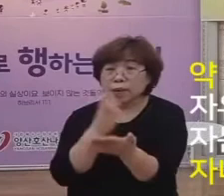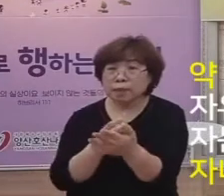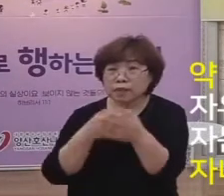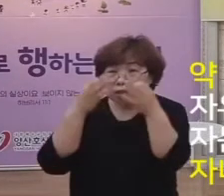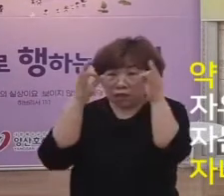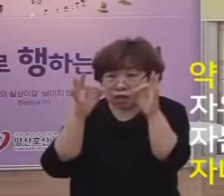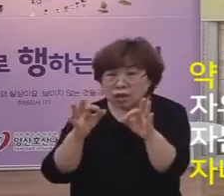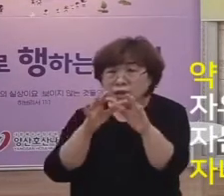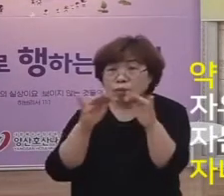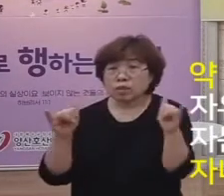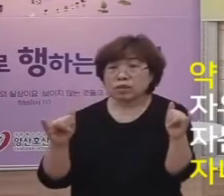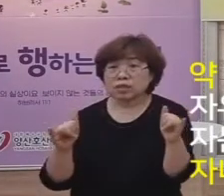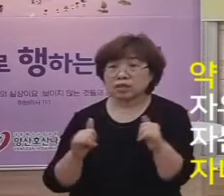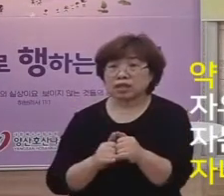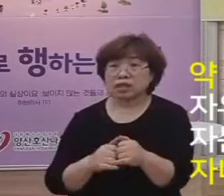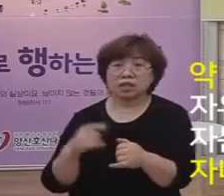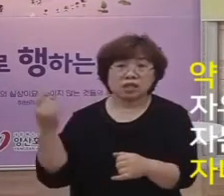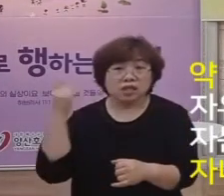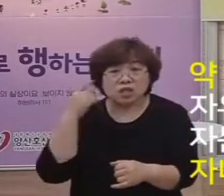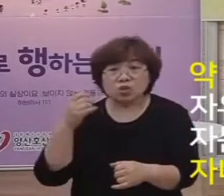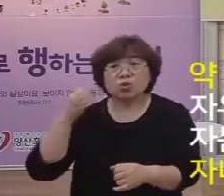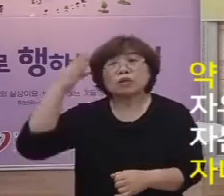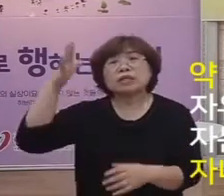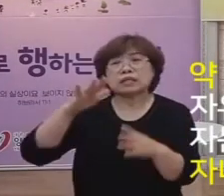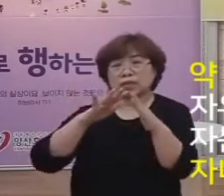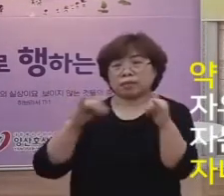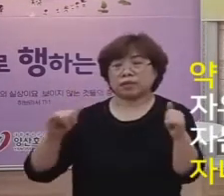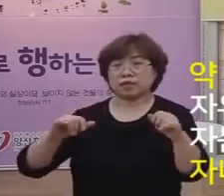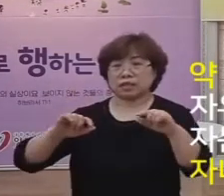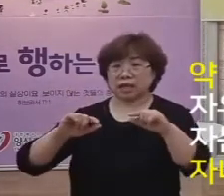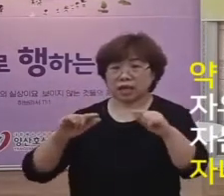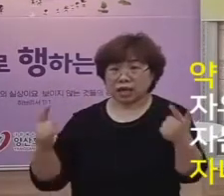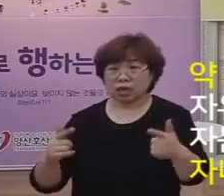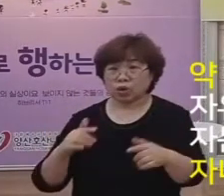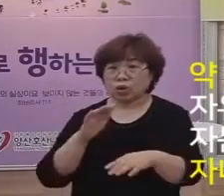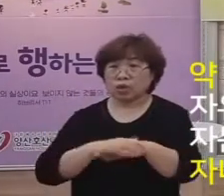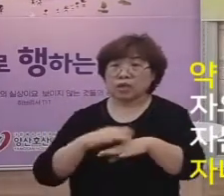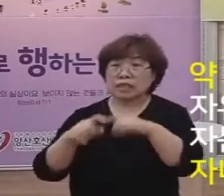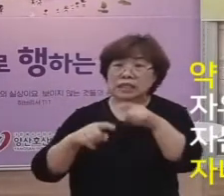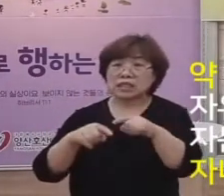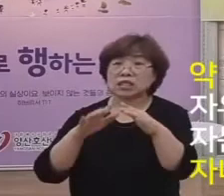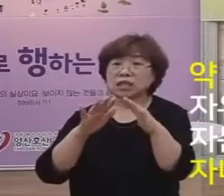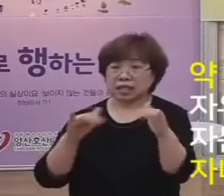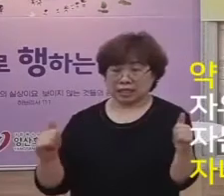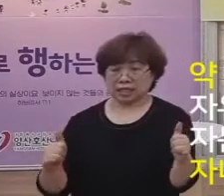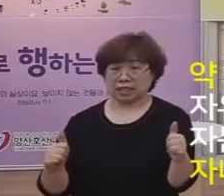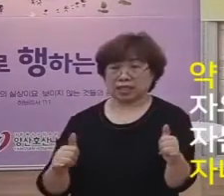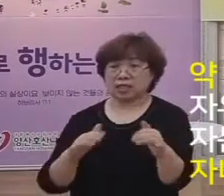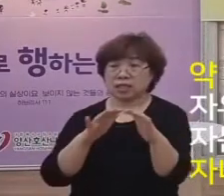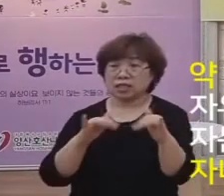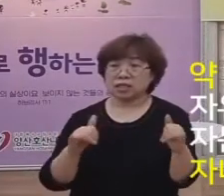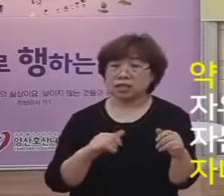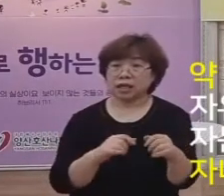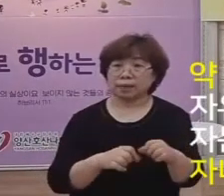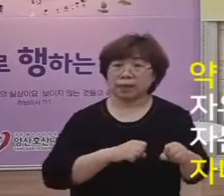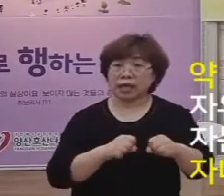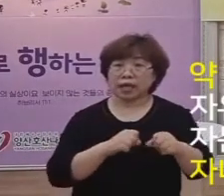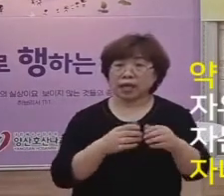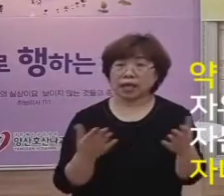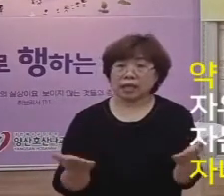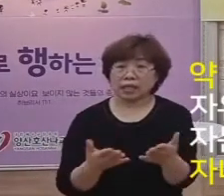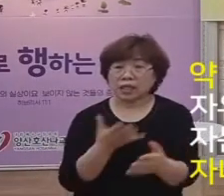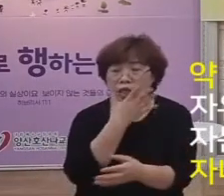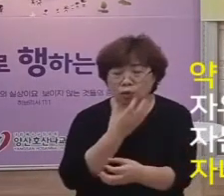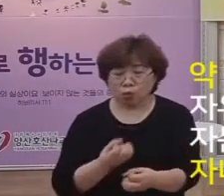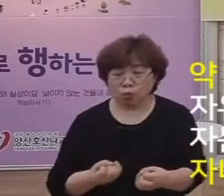온전한 율법을 들여다보고 있는 자는 듣고 잊어버리는 자가 아니요 실천하는 자니 이